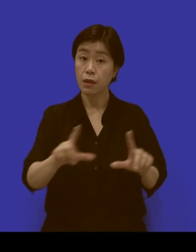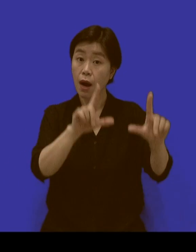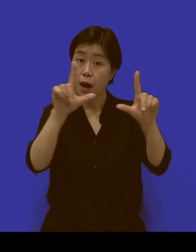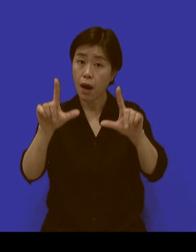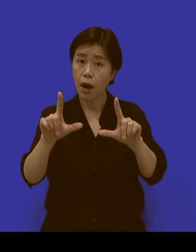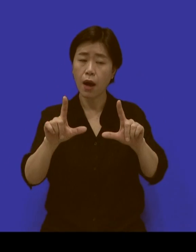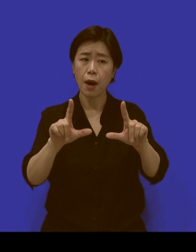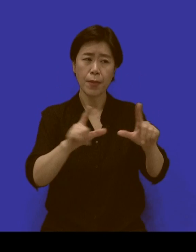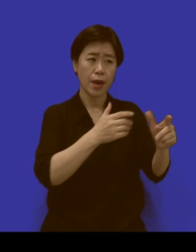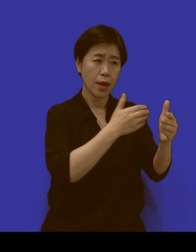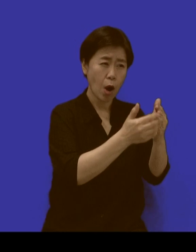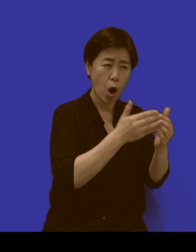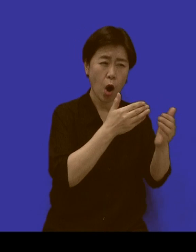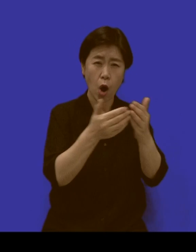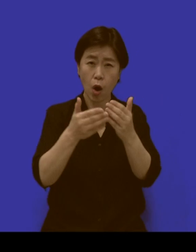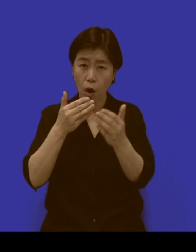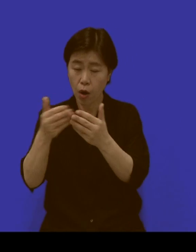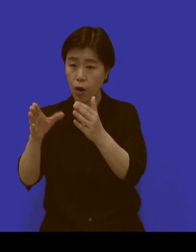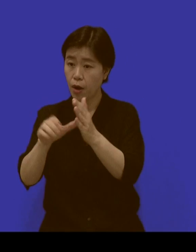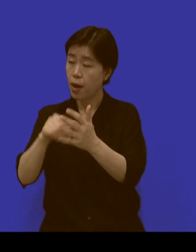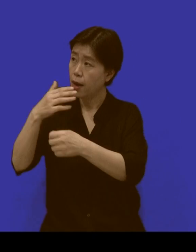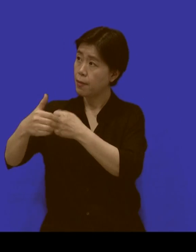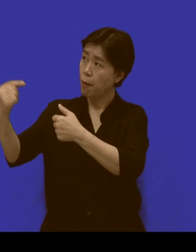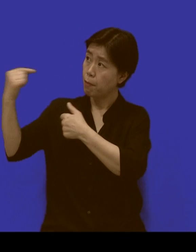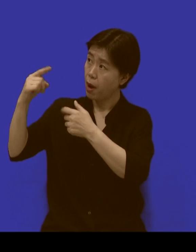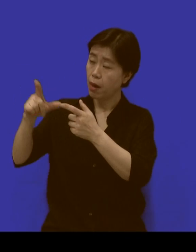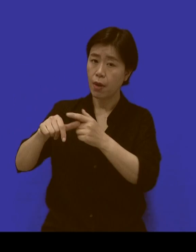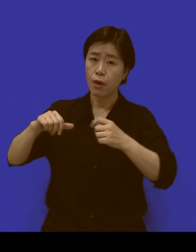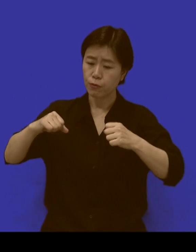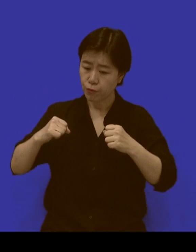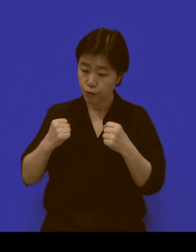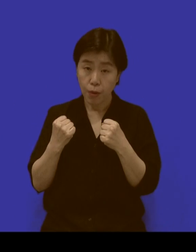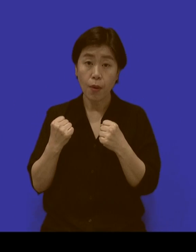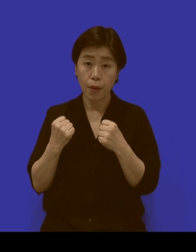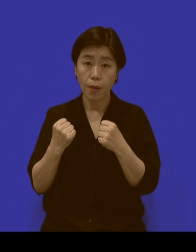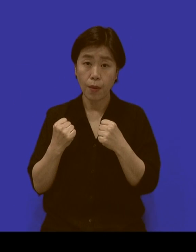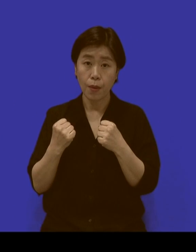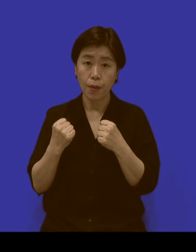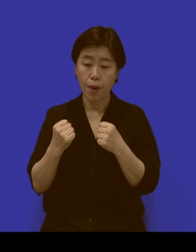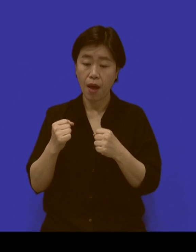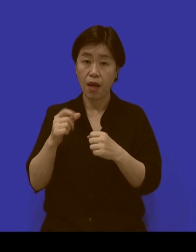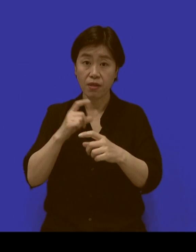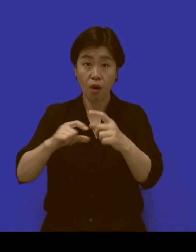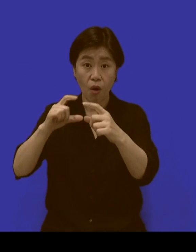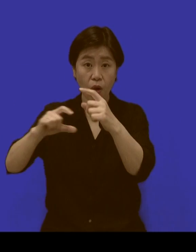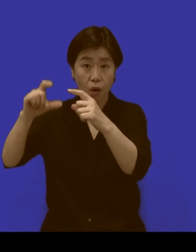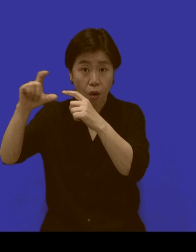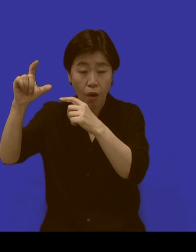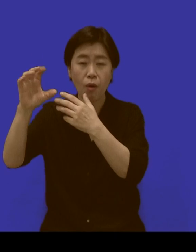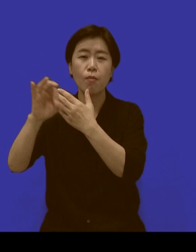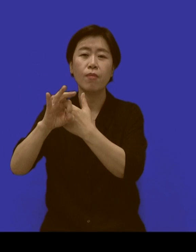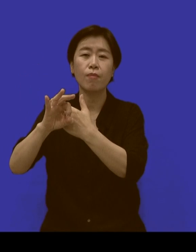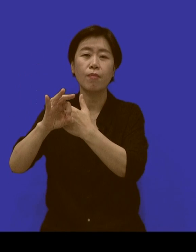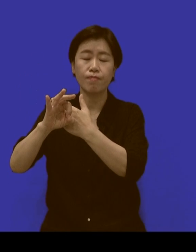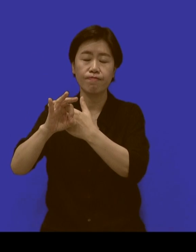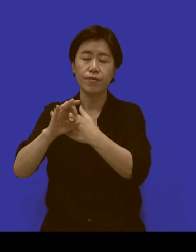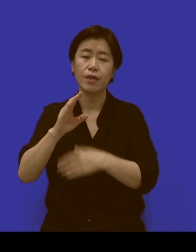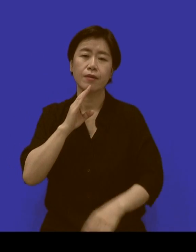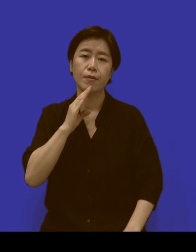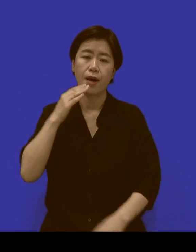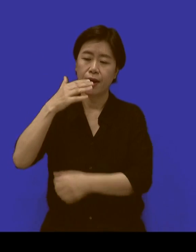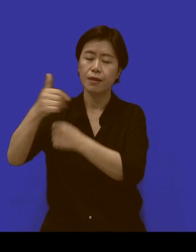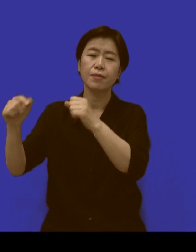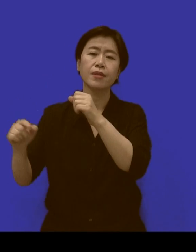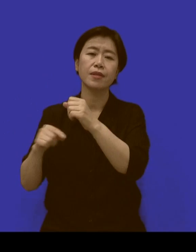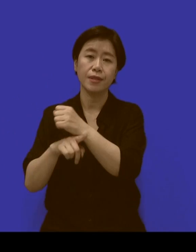작은 순종들이 쌓여가면 매 순간이 이 순간 그 디파이닝 모먼트와 같이 하나님께 사용받는 순간들이 되지